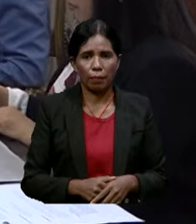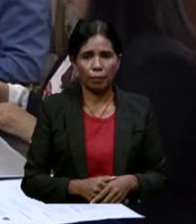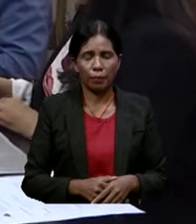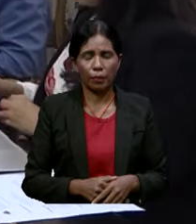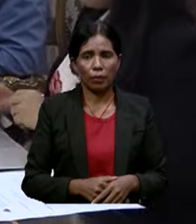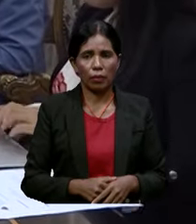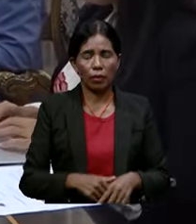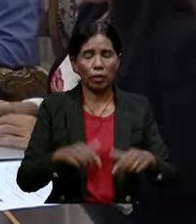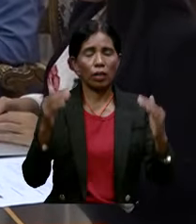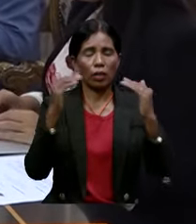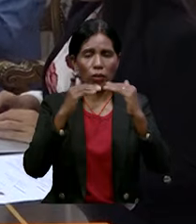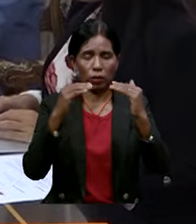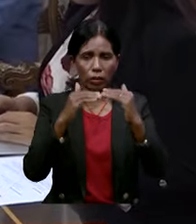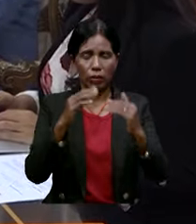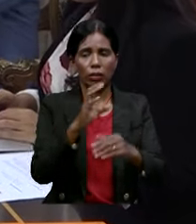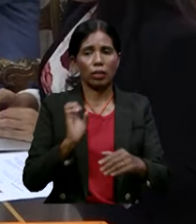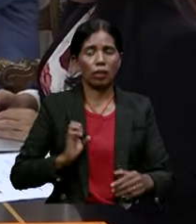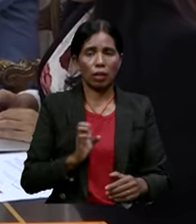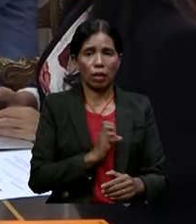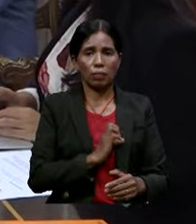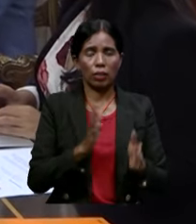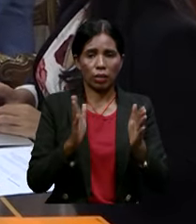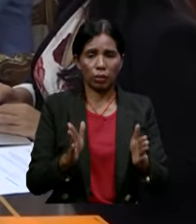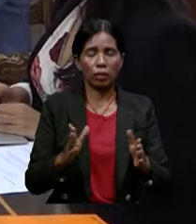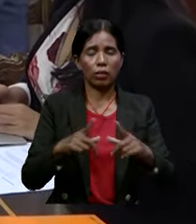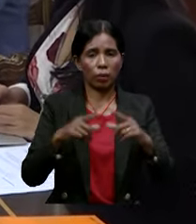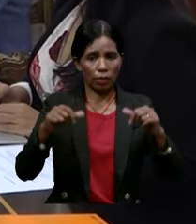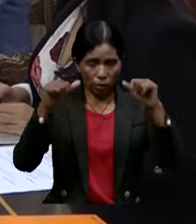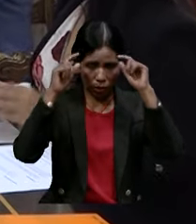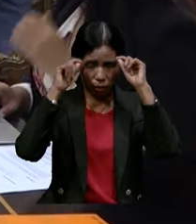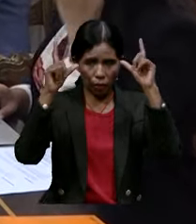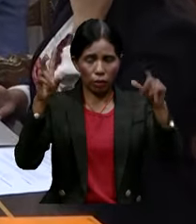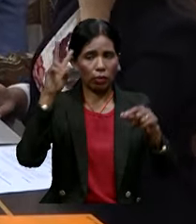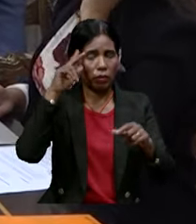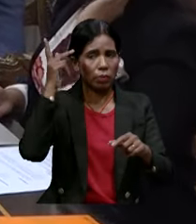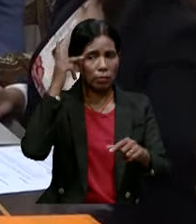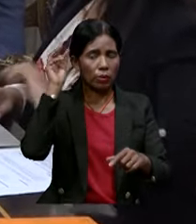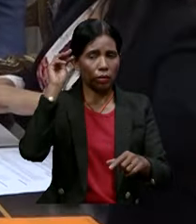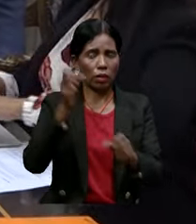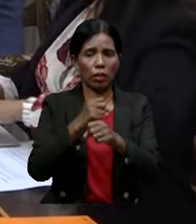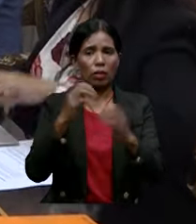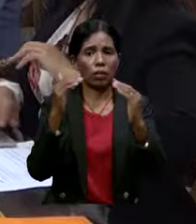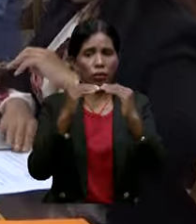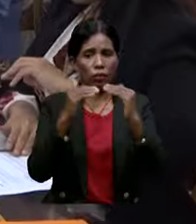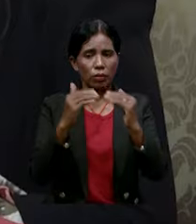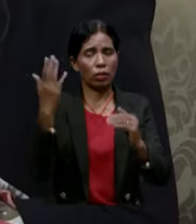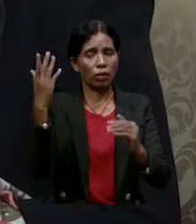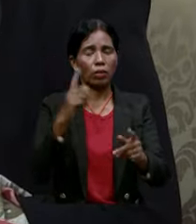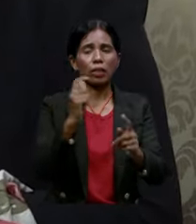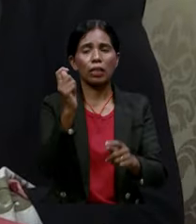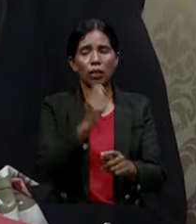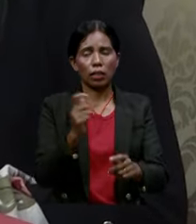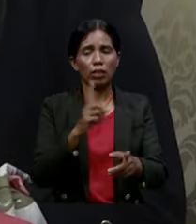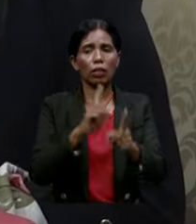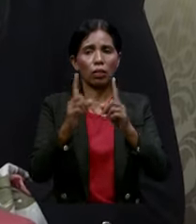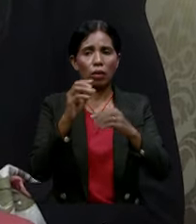Iha encontro cortesia entre embaixador Japão e Timor Leste o vice primeiro ministro nebe halau iha farol dili terça ne kuala konaba